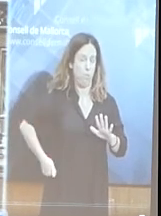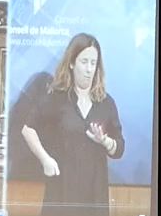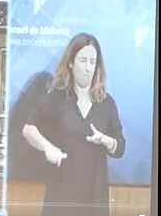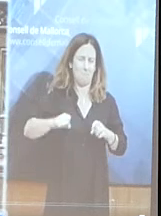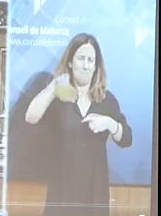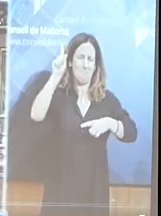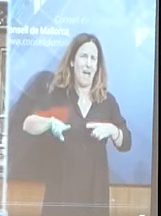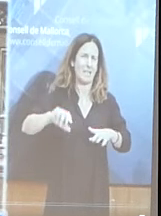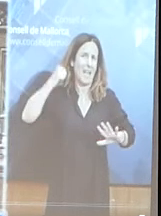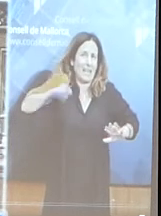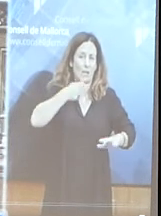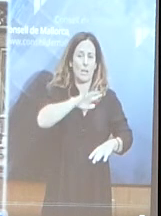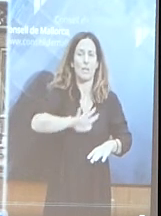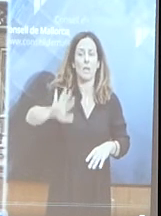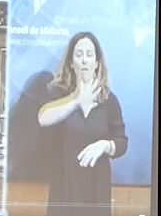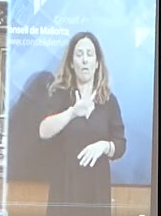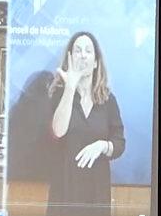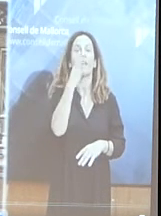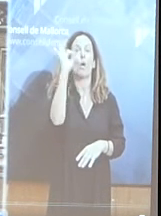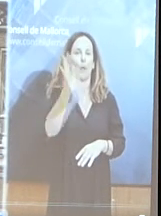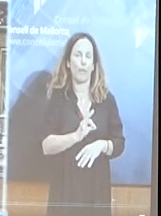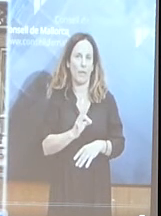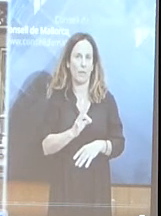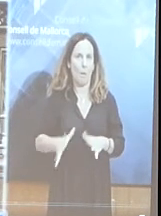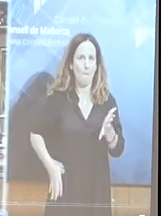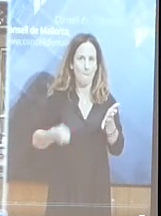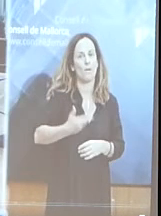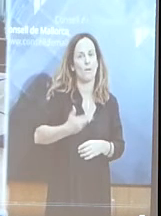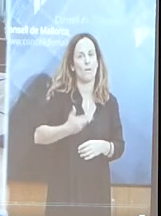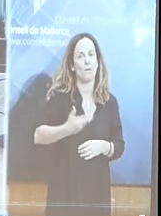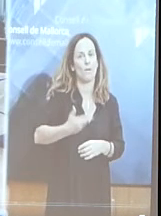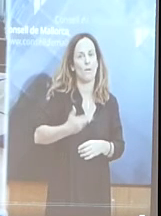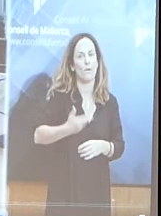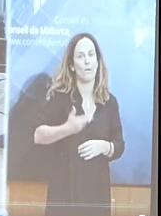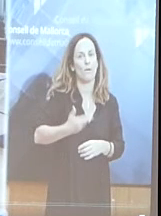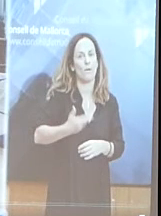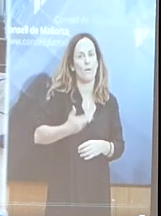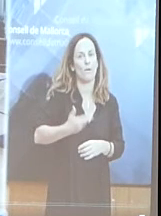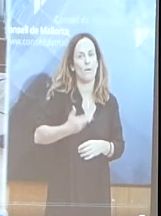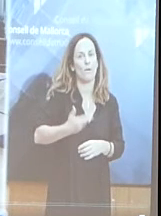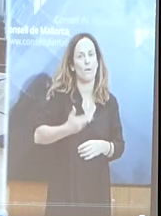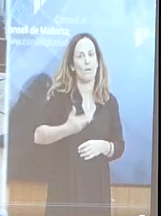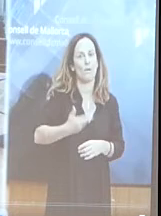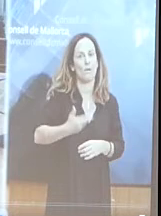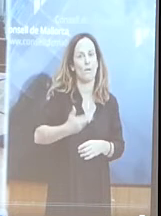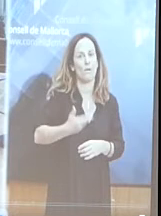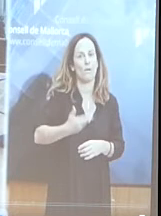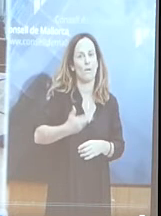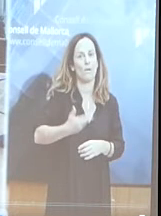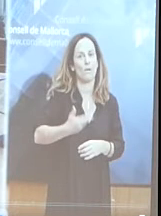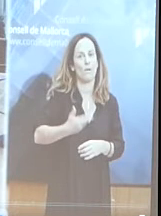rica d'aquest país, paguen 5%. 5, eh? Això és interessant. O